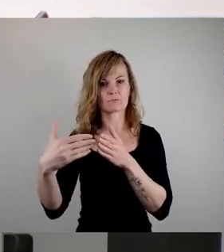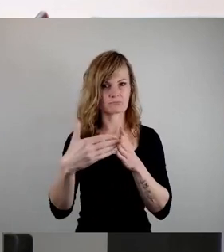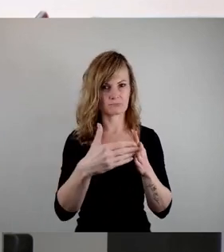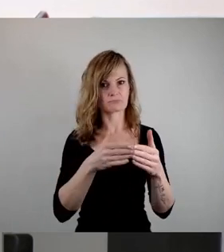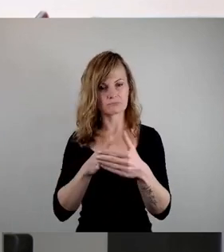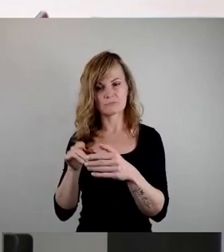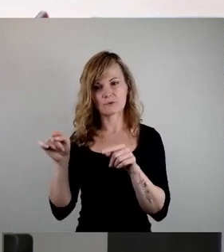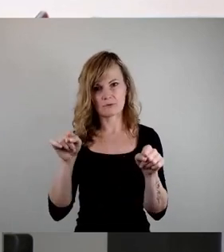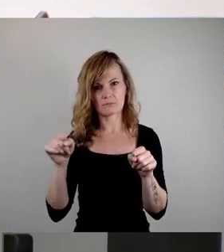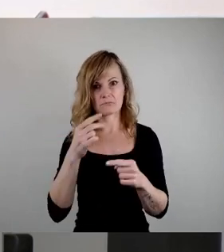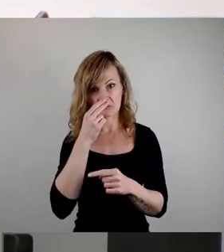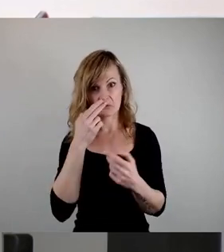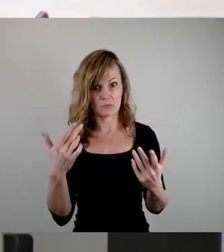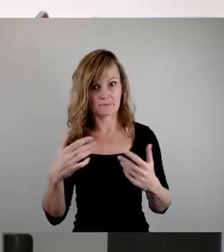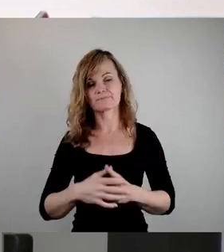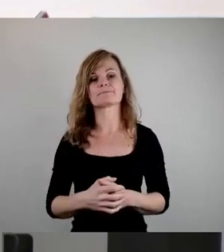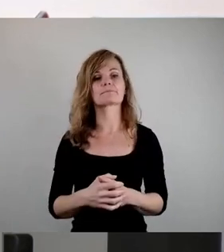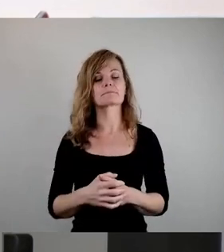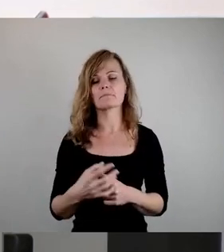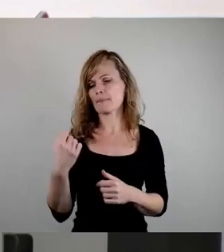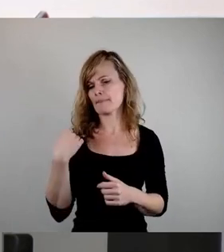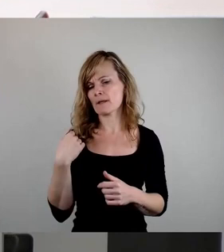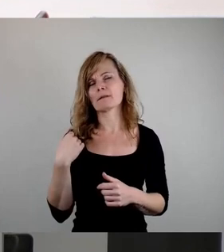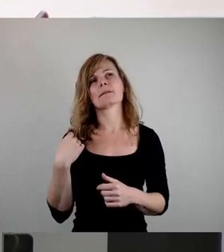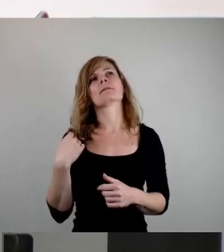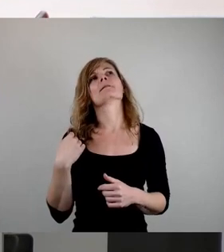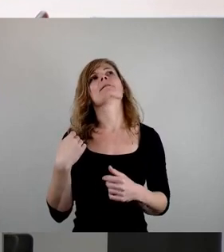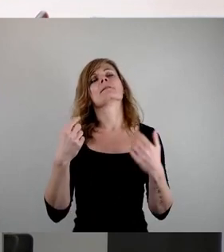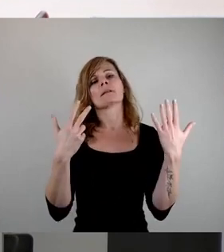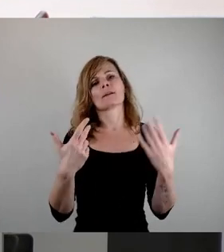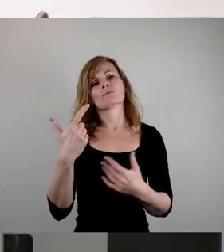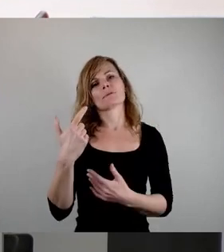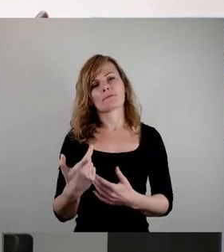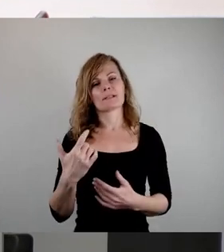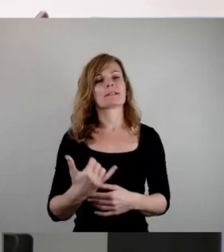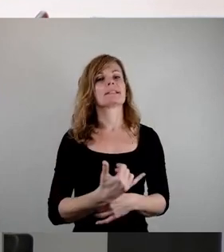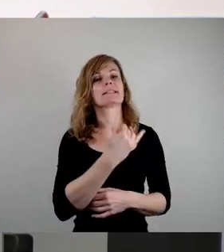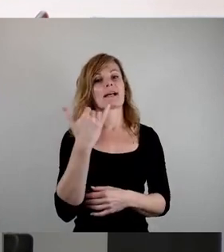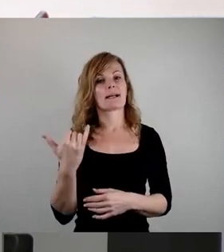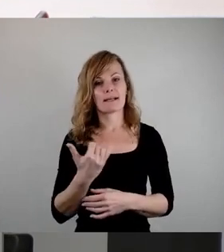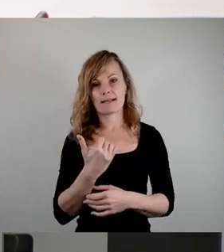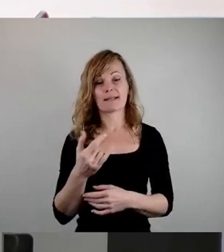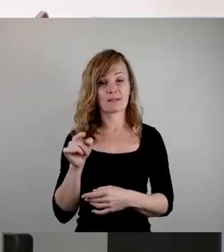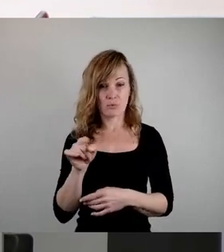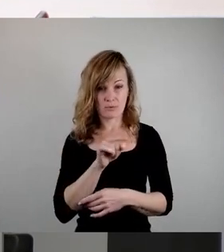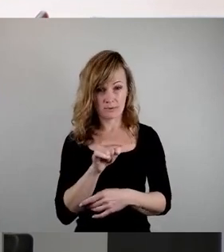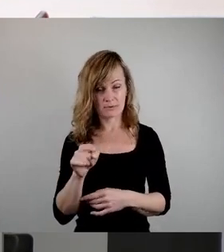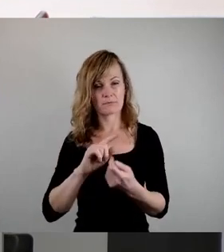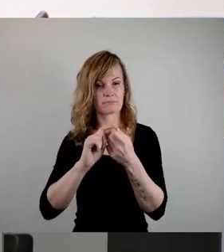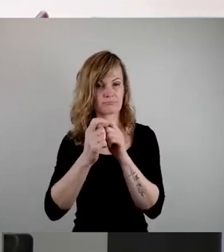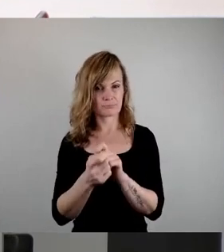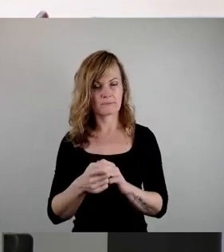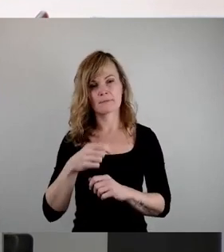Alt-Pieschen vor. Was hat sich in den letzten vergangenen 28 Jahren in Pieschen und im Ostergehege geändert? Pieschen ist